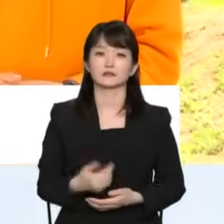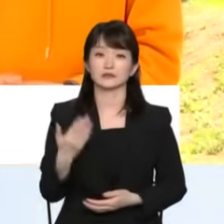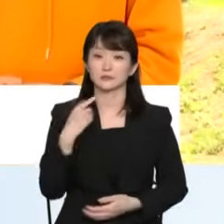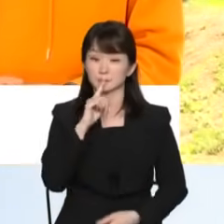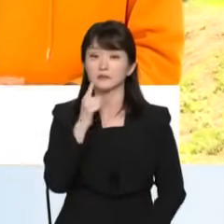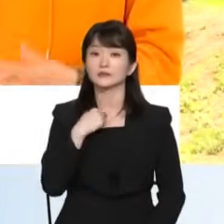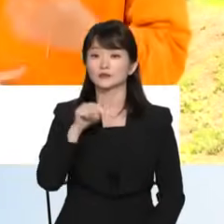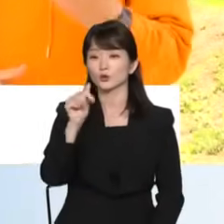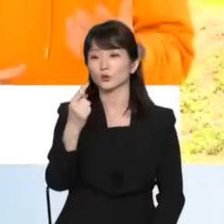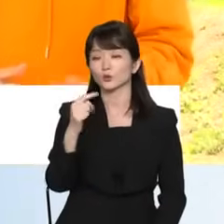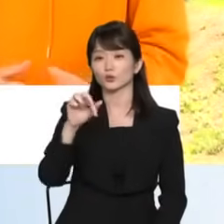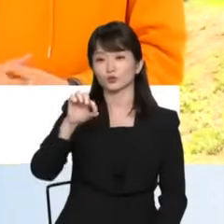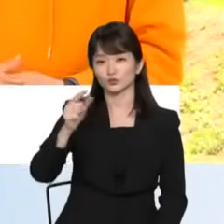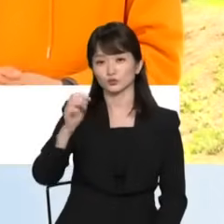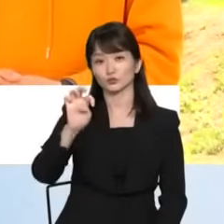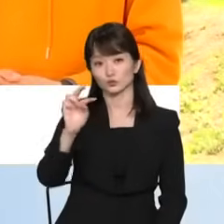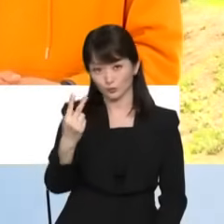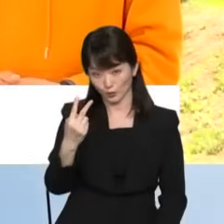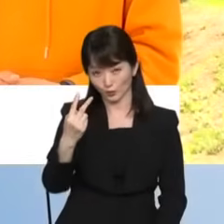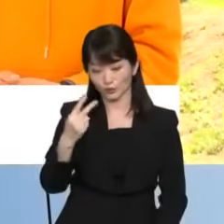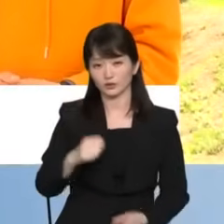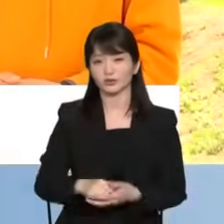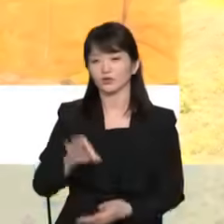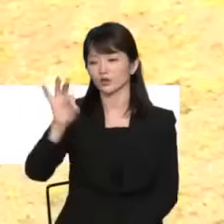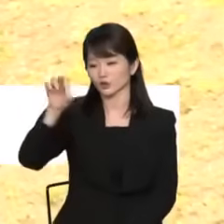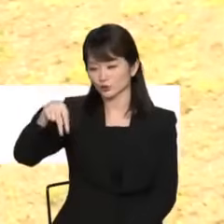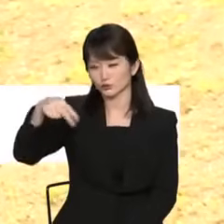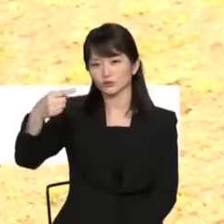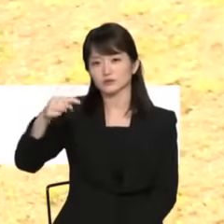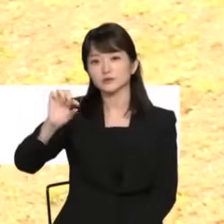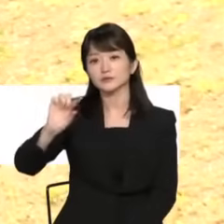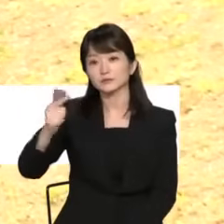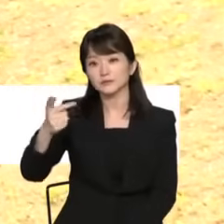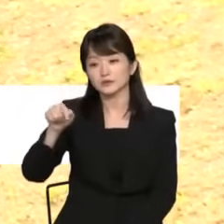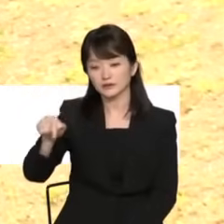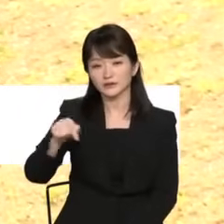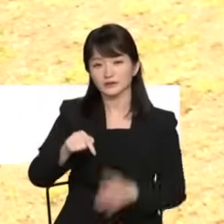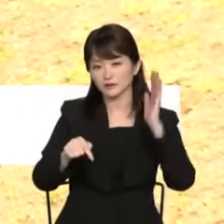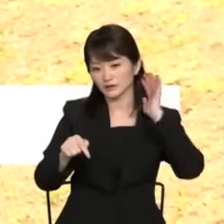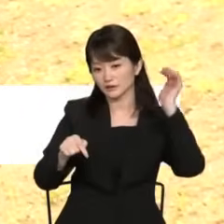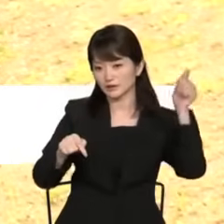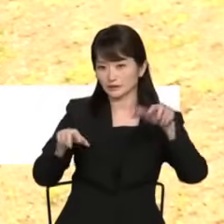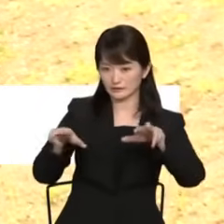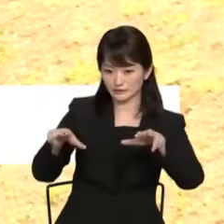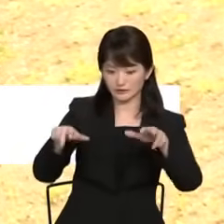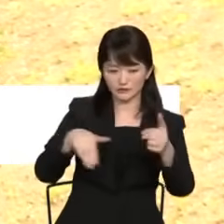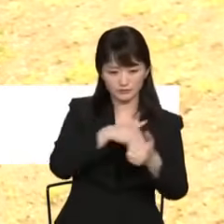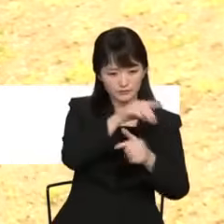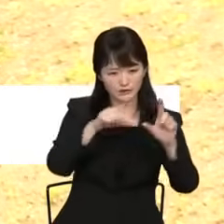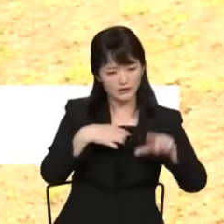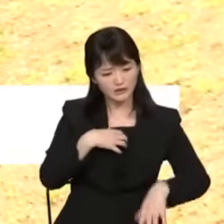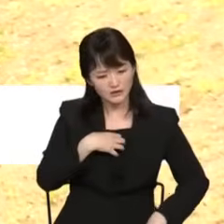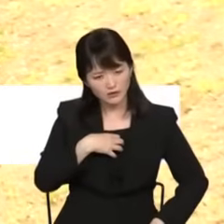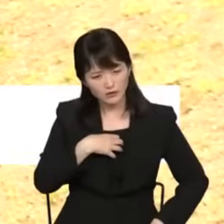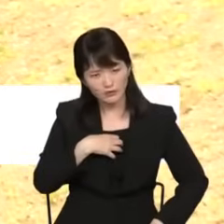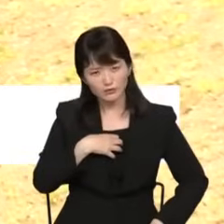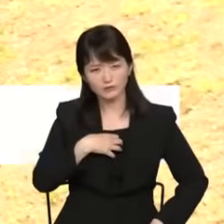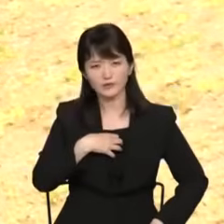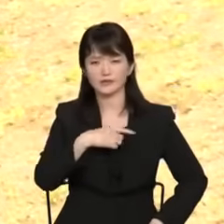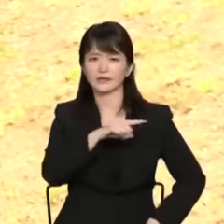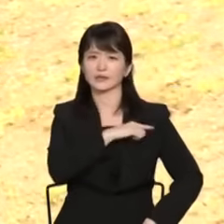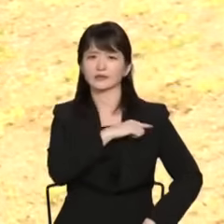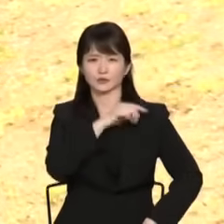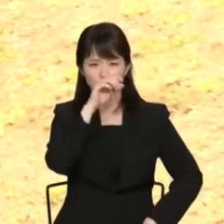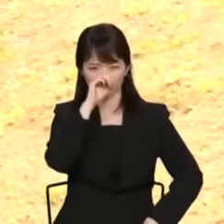홍준표 대표라든지 아니면 유승민 의원이라든지 이런 분들은 대통령께서 지금 겪고 있는 위기에 있어서 가장 훌륭한 보완제가 될 수